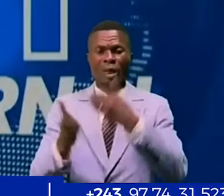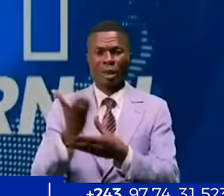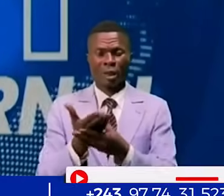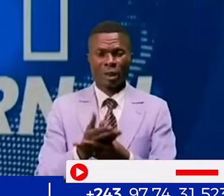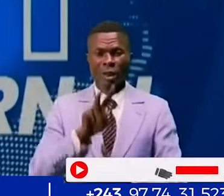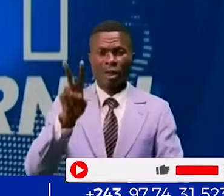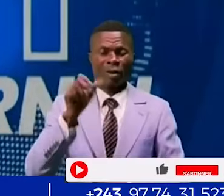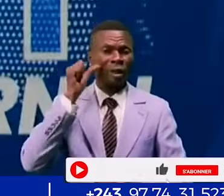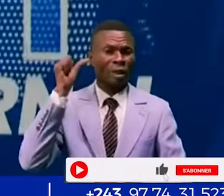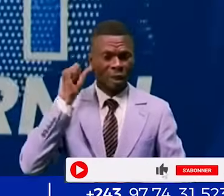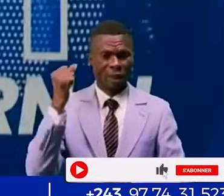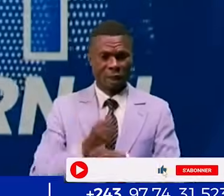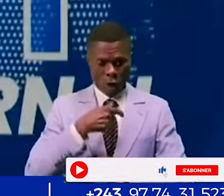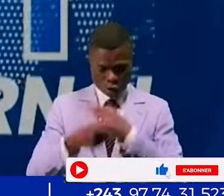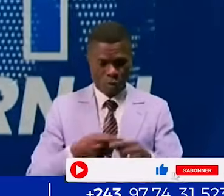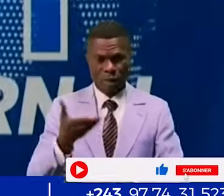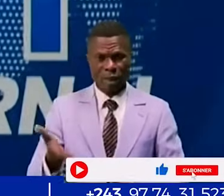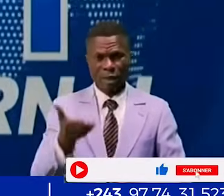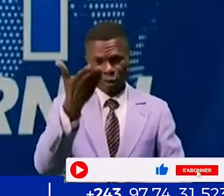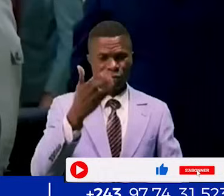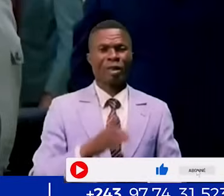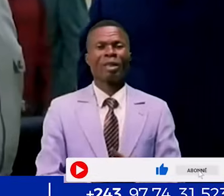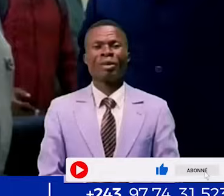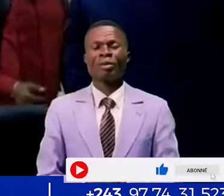lieu vendredi. Le travail peut commencer.